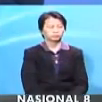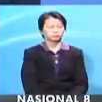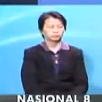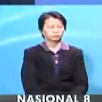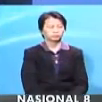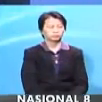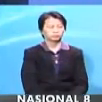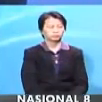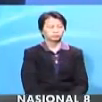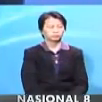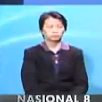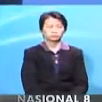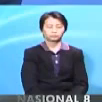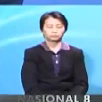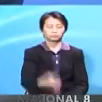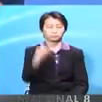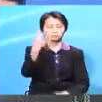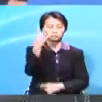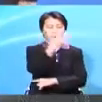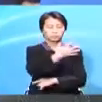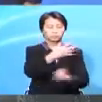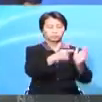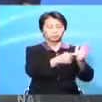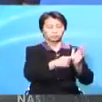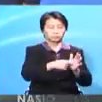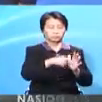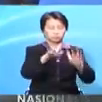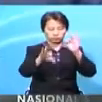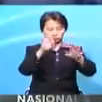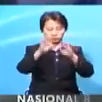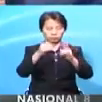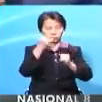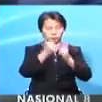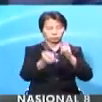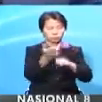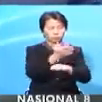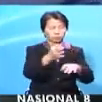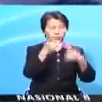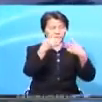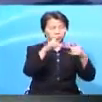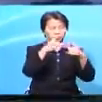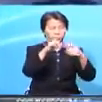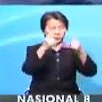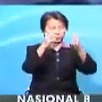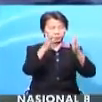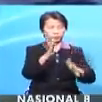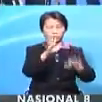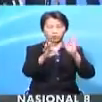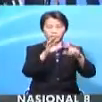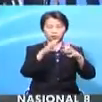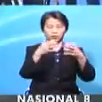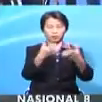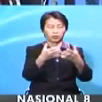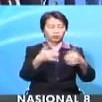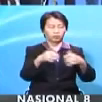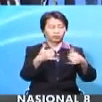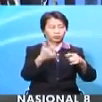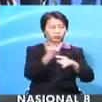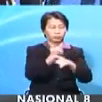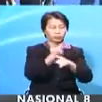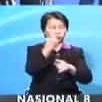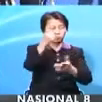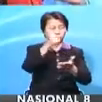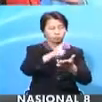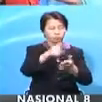bukan itu saja 4 hari lagi diperlukan untuk pemilihan akhir sebelum 18 pemain terpilih akan menjalani latihan pusat selama seminggu